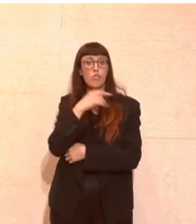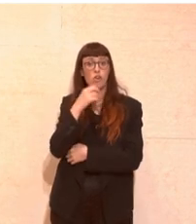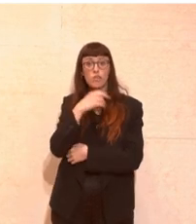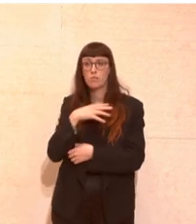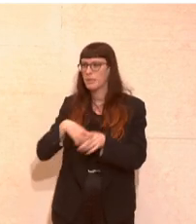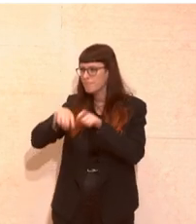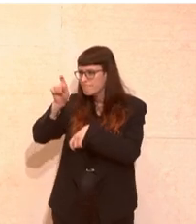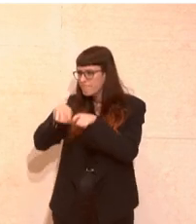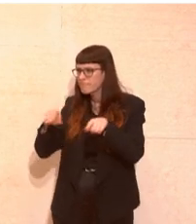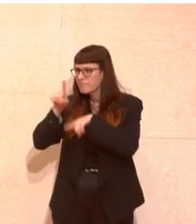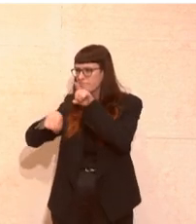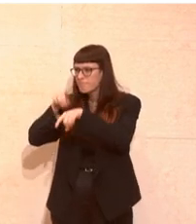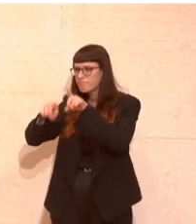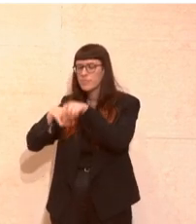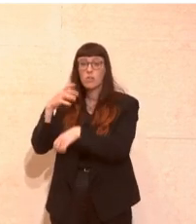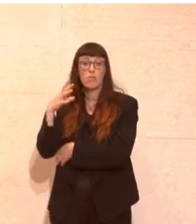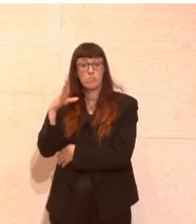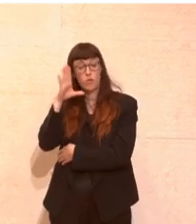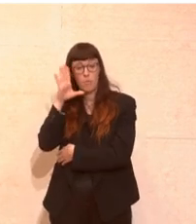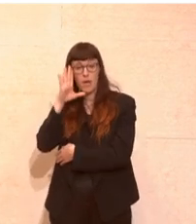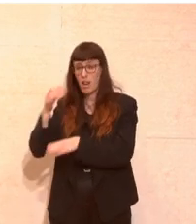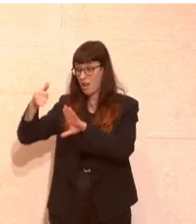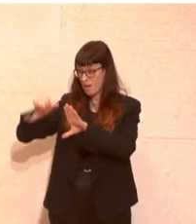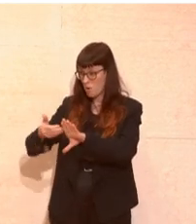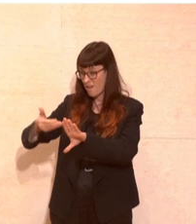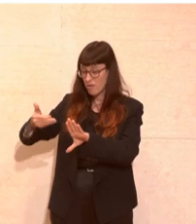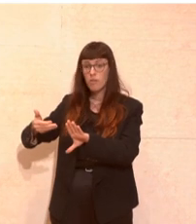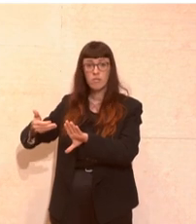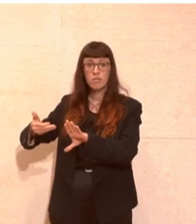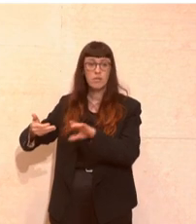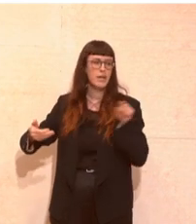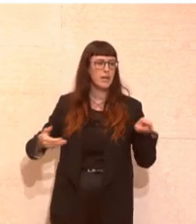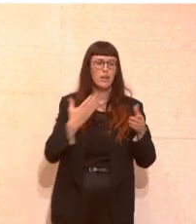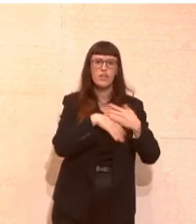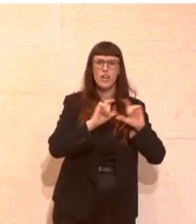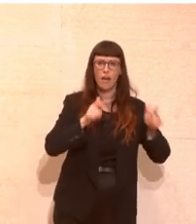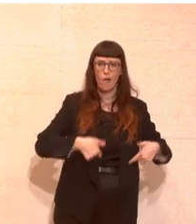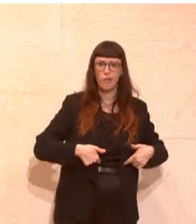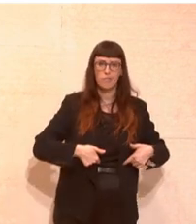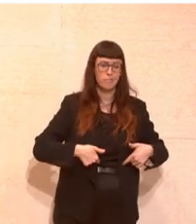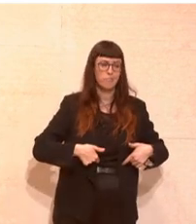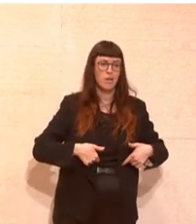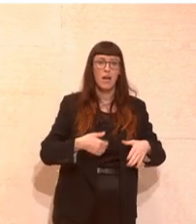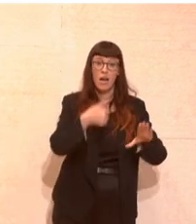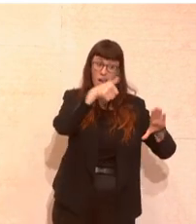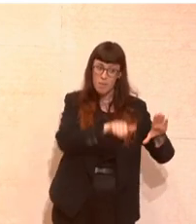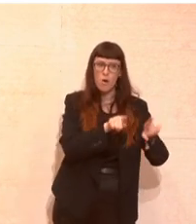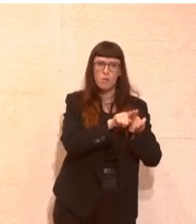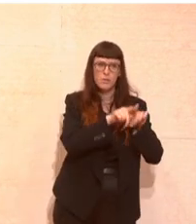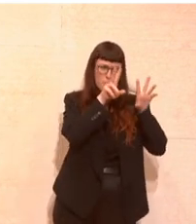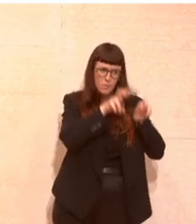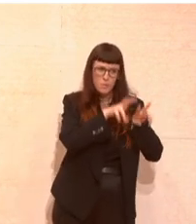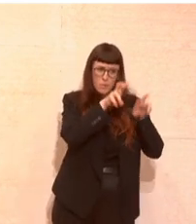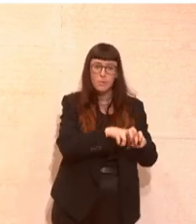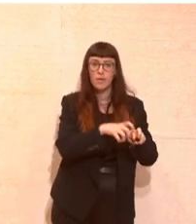mois préalable, et on a comparé ça à un groupe contrôle dans les écoles justement du même âge, et on voit que le mois précédent un passage à l'acte